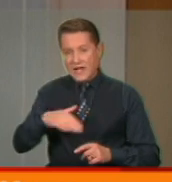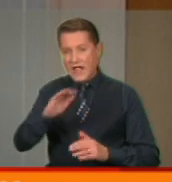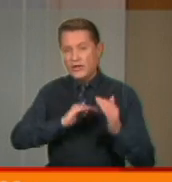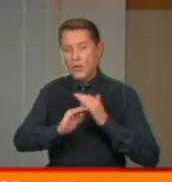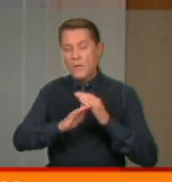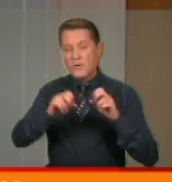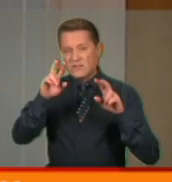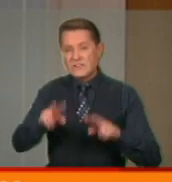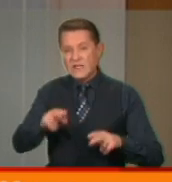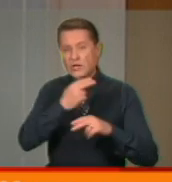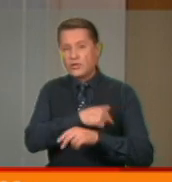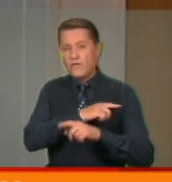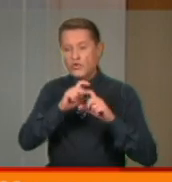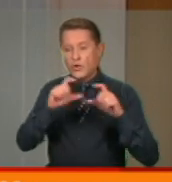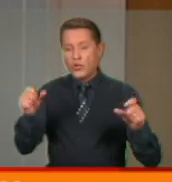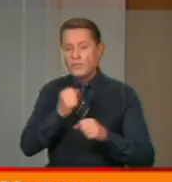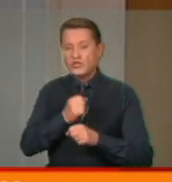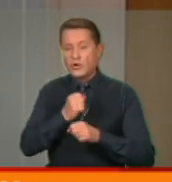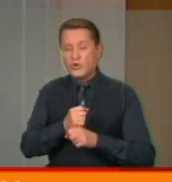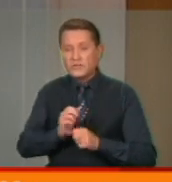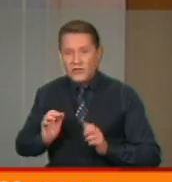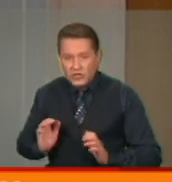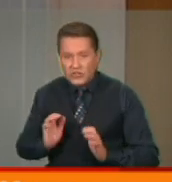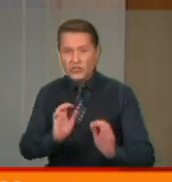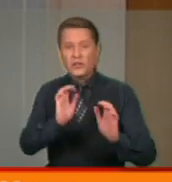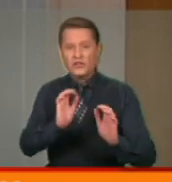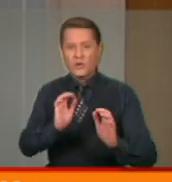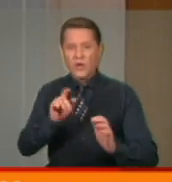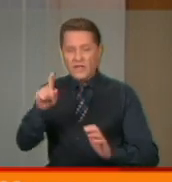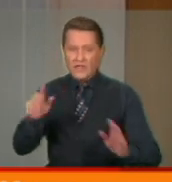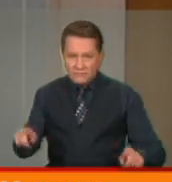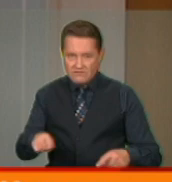спеціалізовану клініку, де зроблять малесенький толчок якийсь Саші, і він